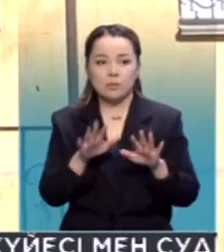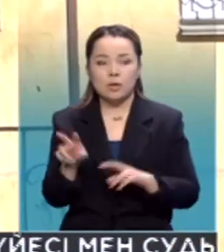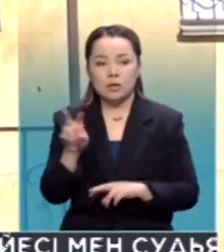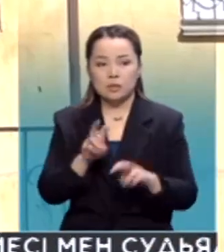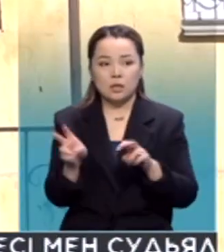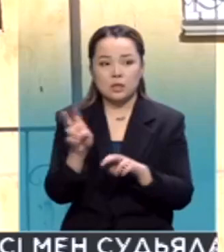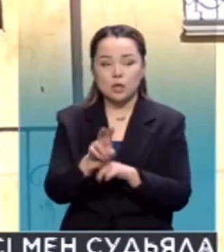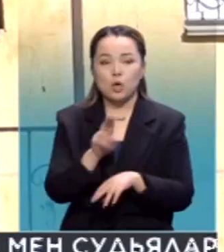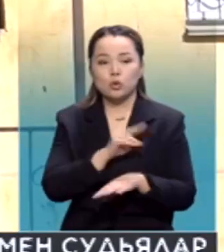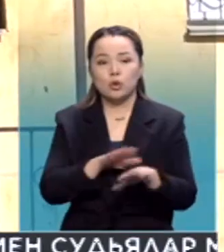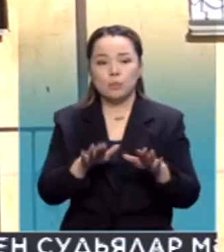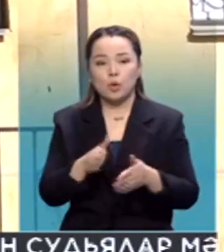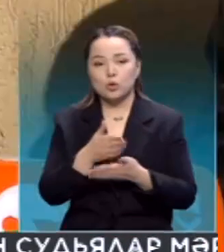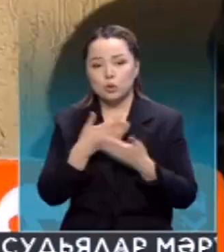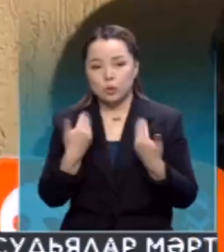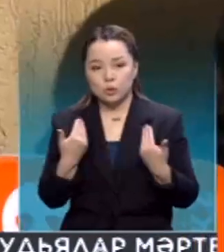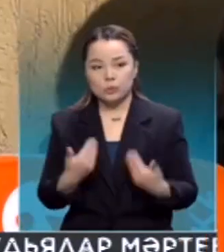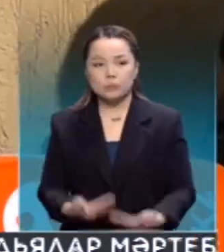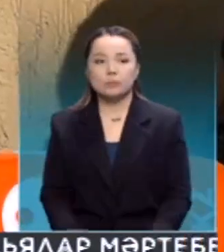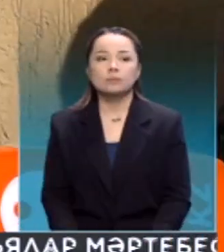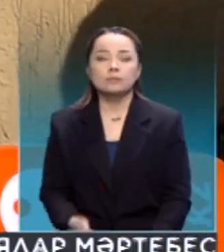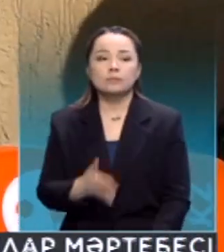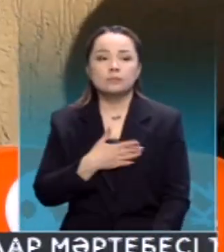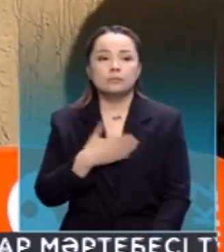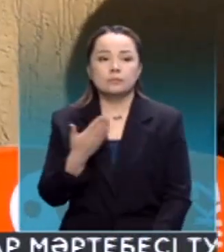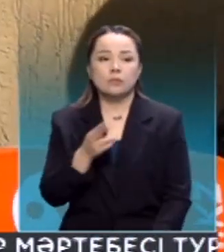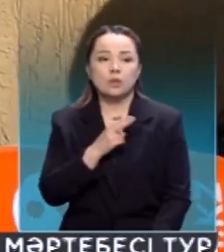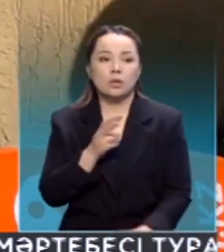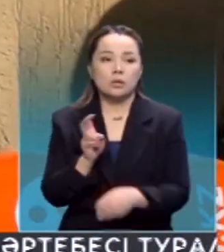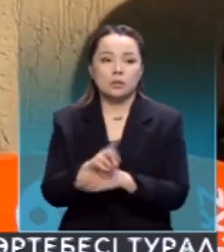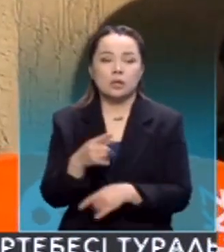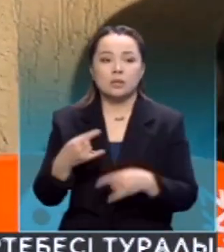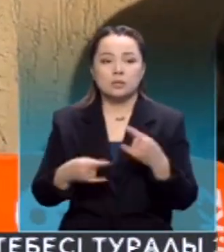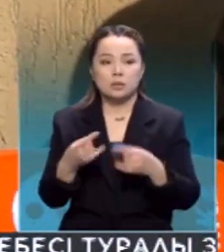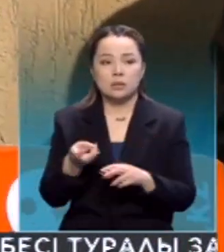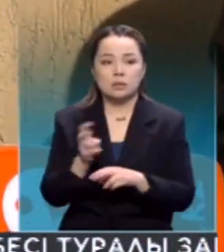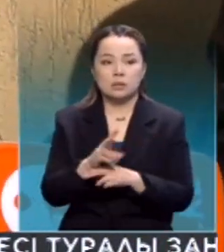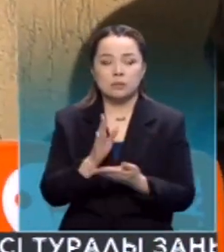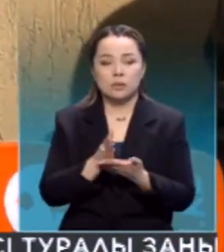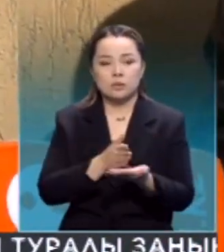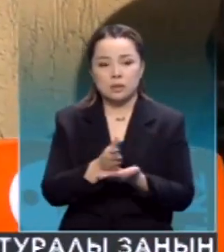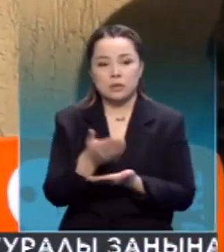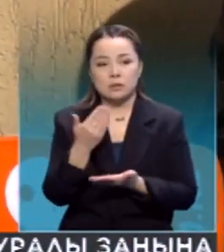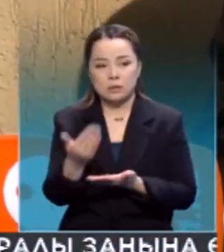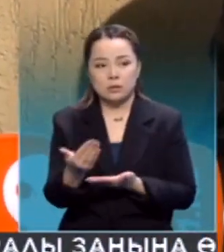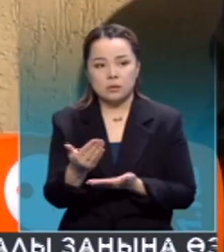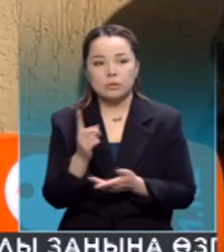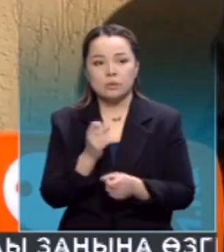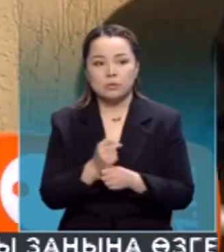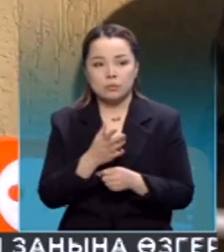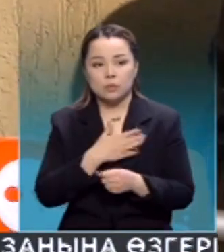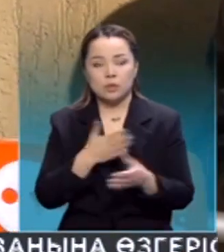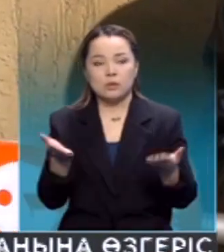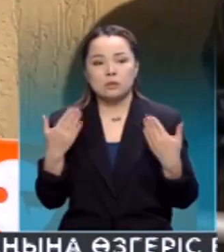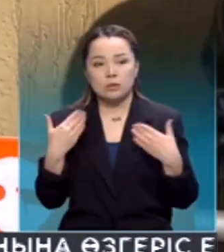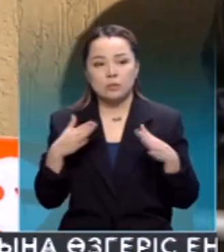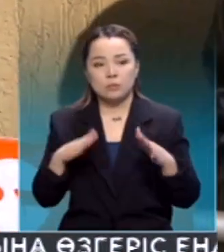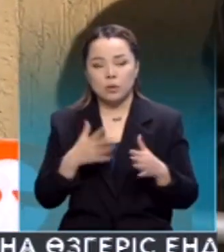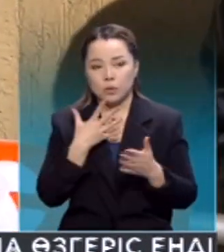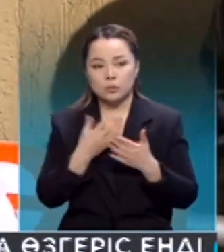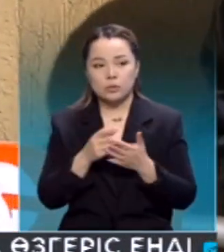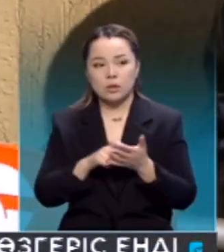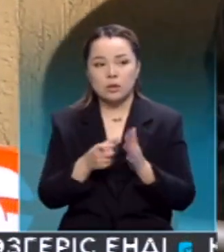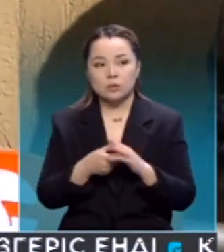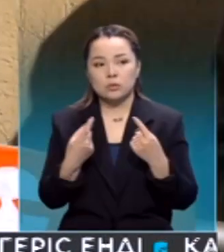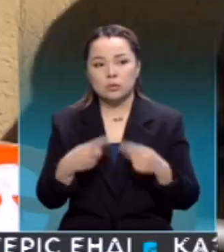бардық, бірақ жұмыс орнында болмай шықты. Мен сіздің жұмысыңызға келіп тұрмын телевидениемен. Мен бүгінде бүгін демалыс, бүгін кабинетте